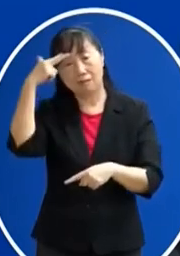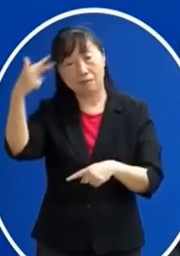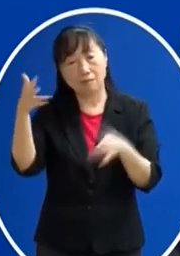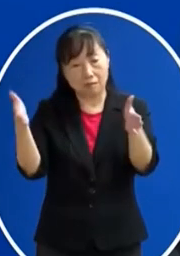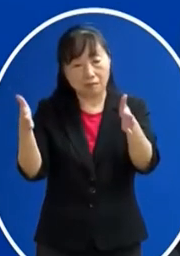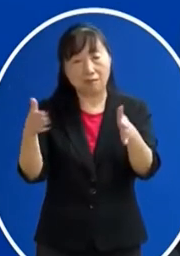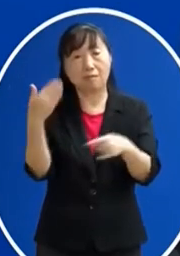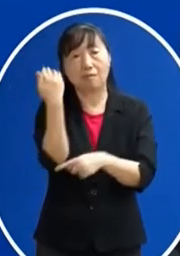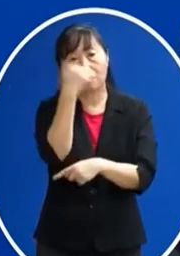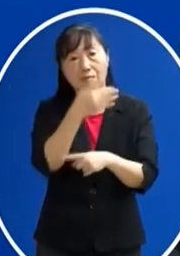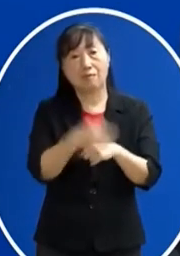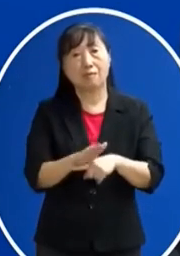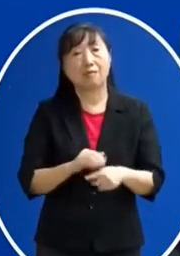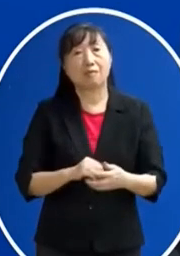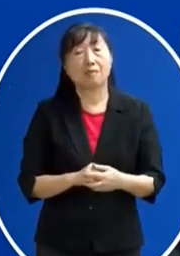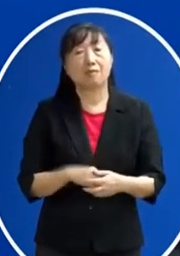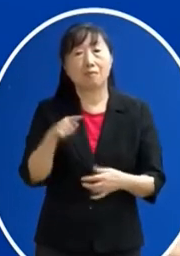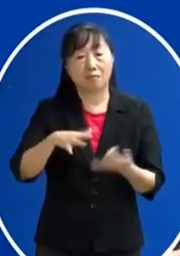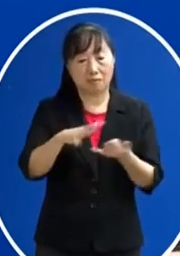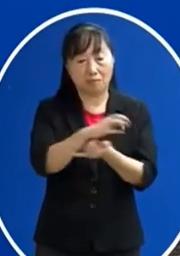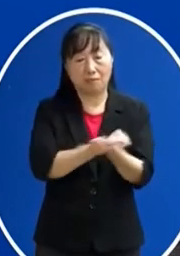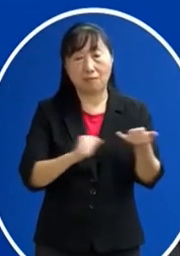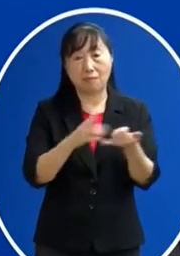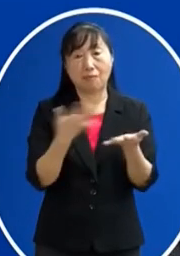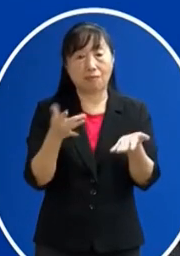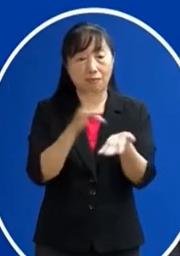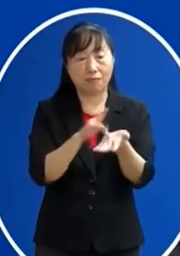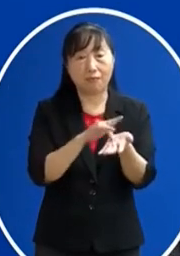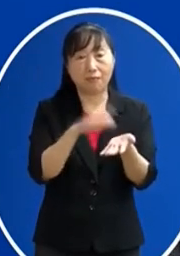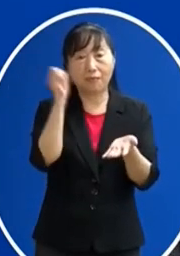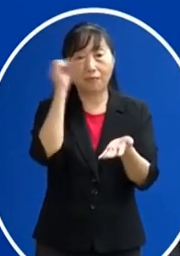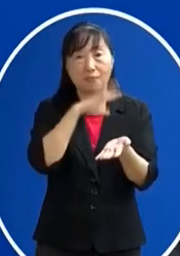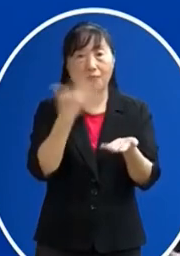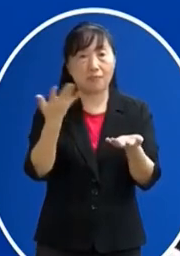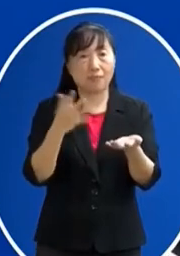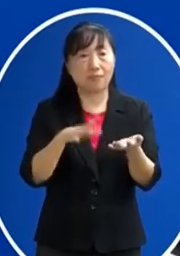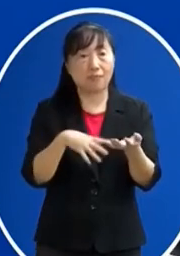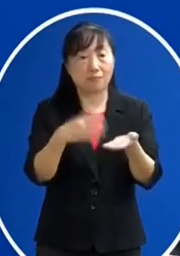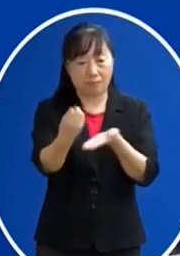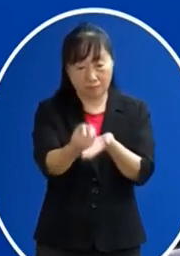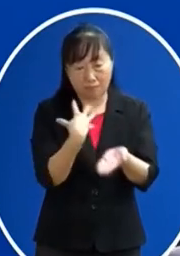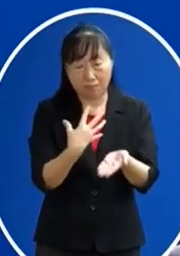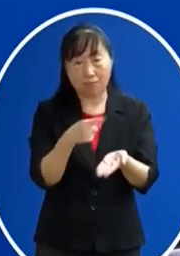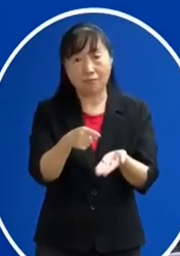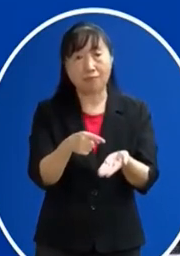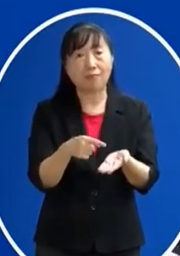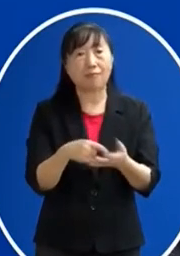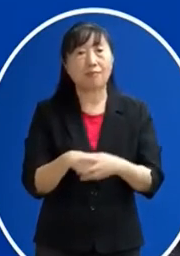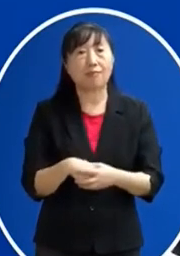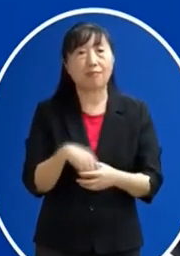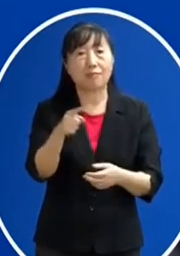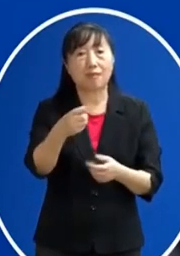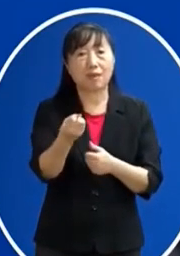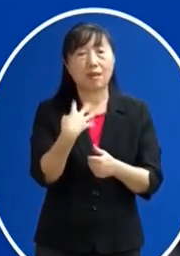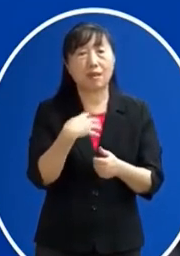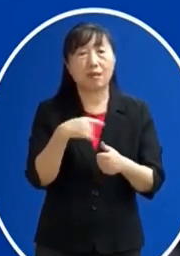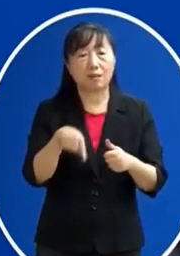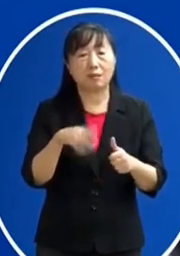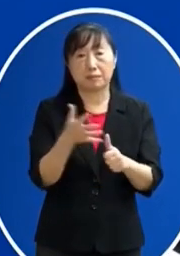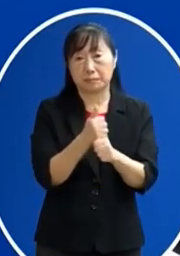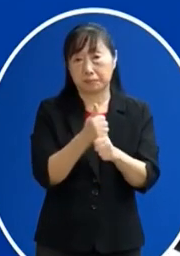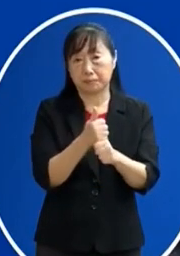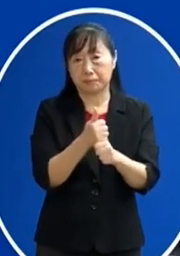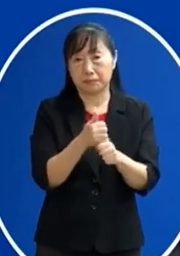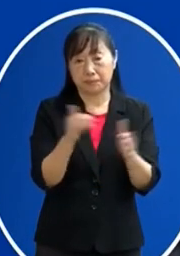这个部分我们经过全国药物不良反应通报中心，他们根据本署提供